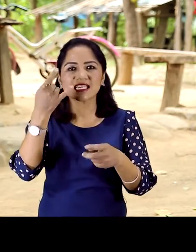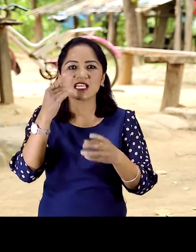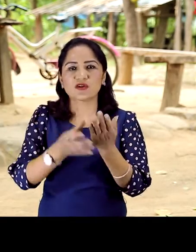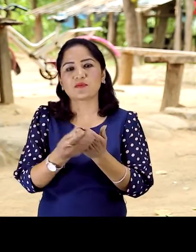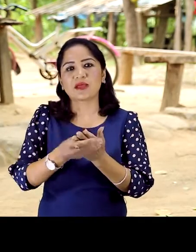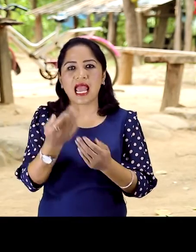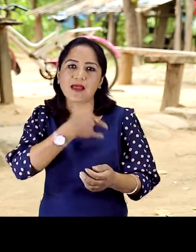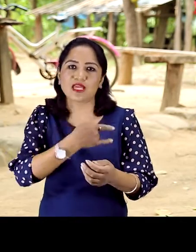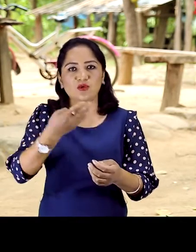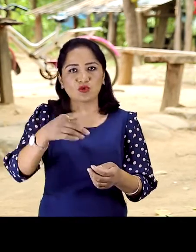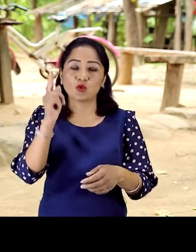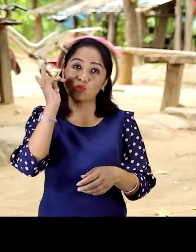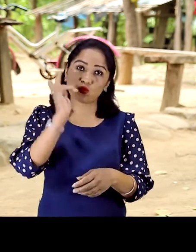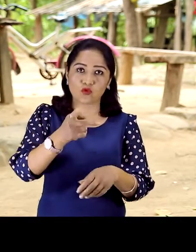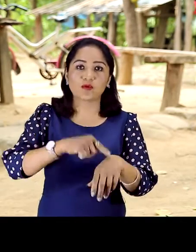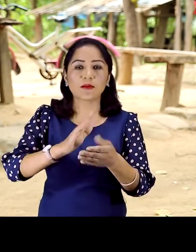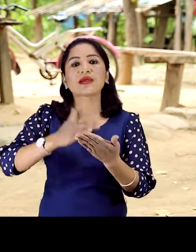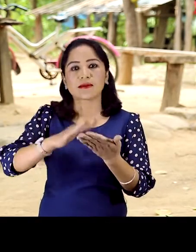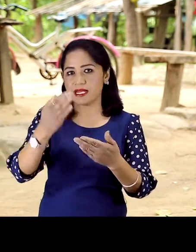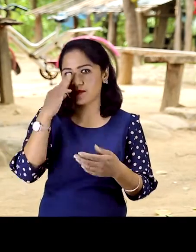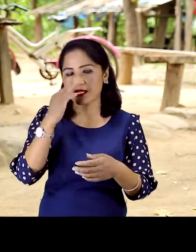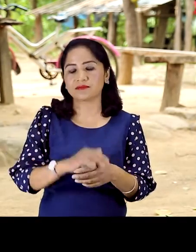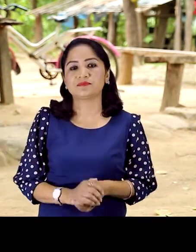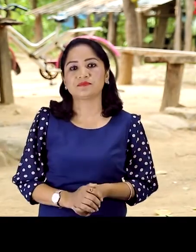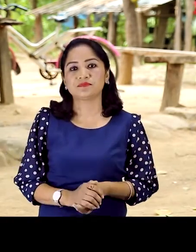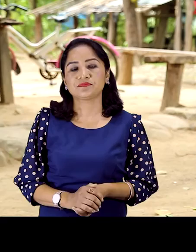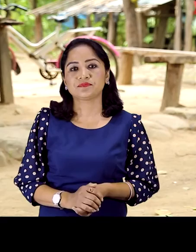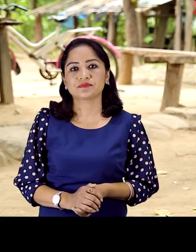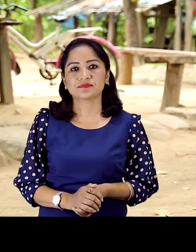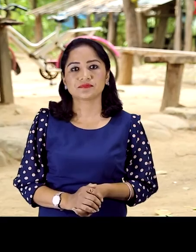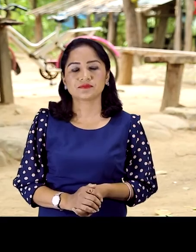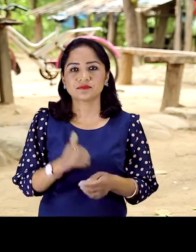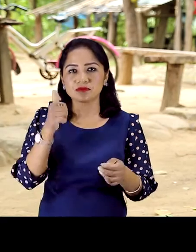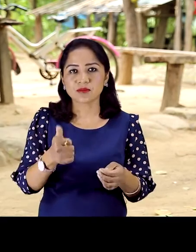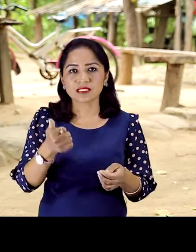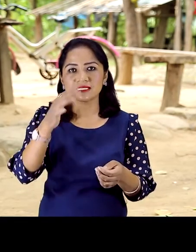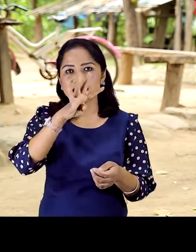पाँसा आमदाणे एसली पचान